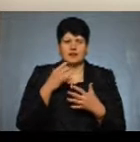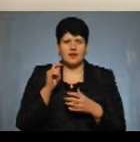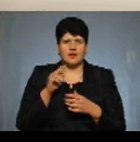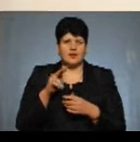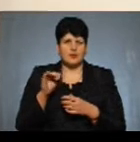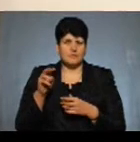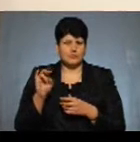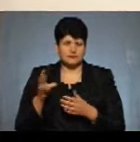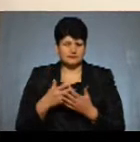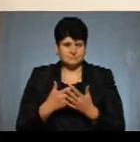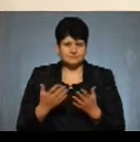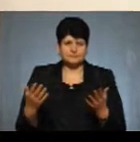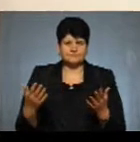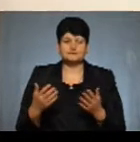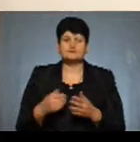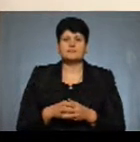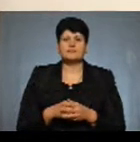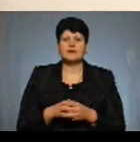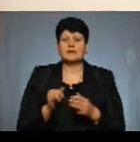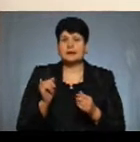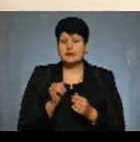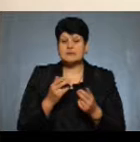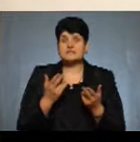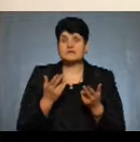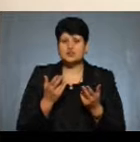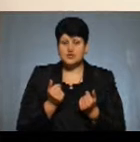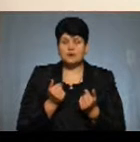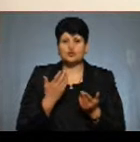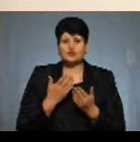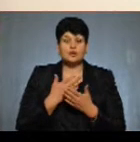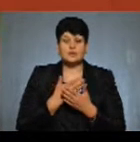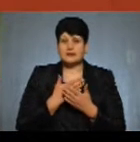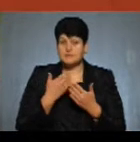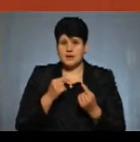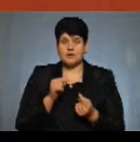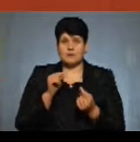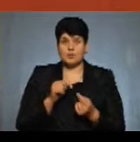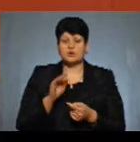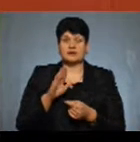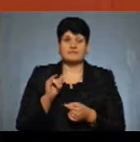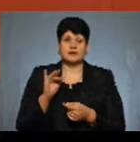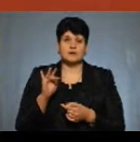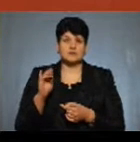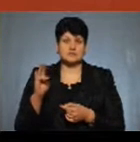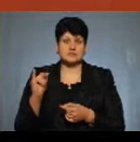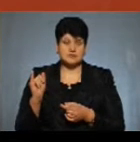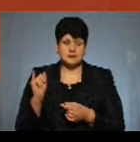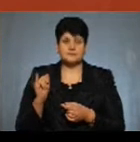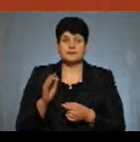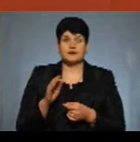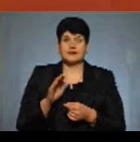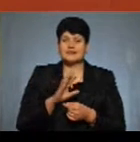багато. І, звичайно, якщо немає противірусних препаратів, тому що